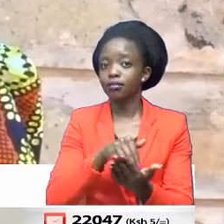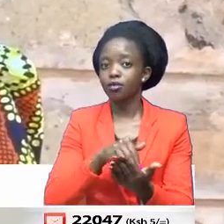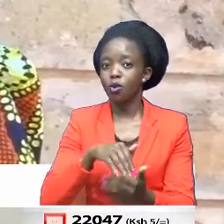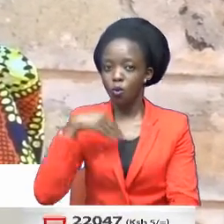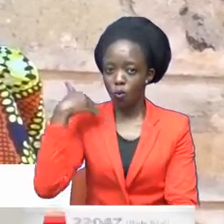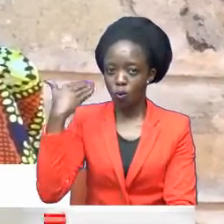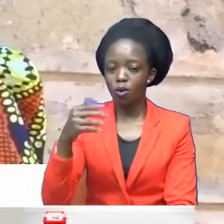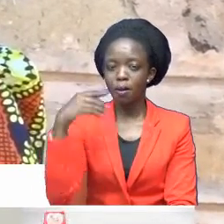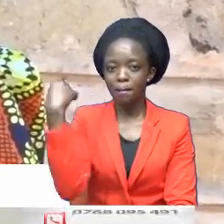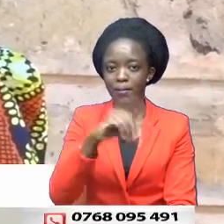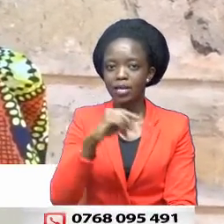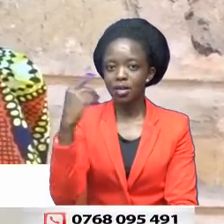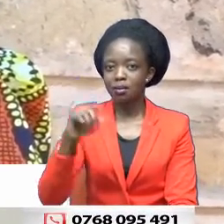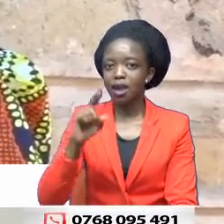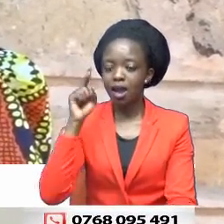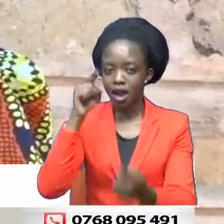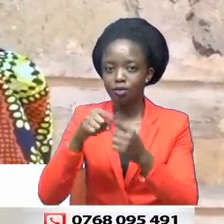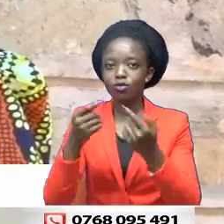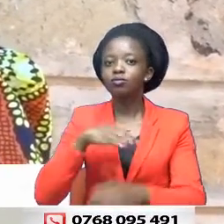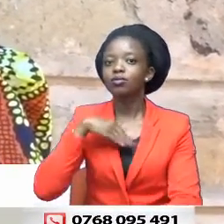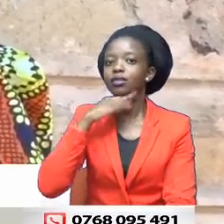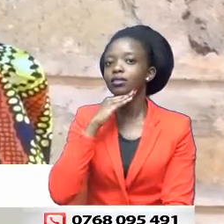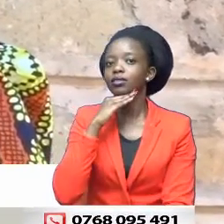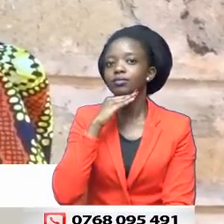kila mmoja mpaka tuishe.